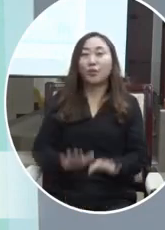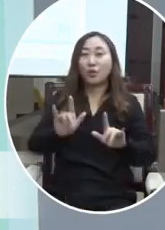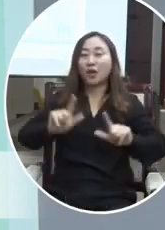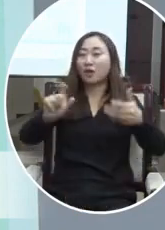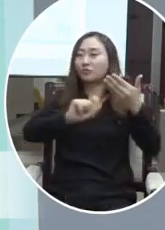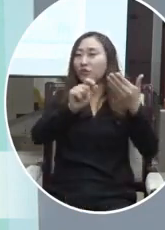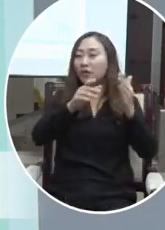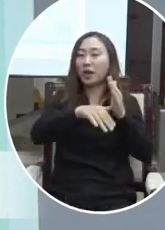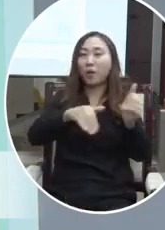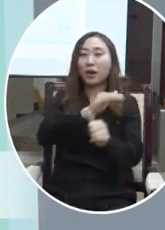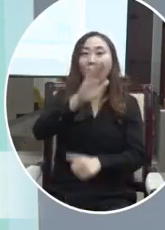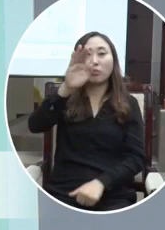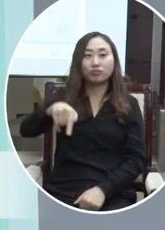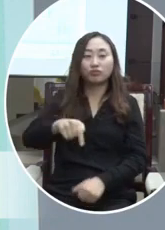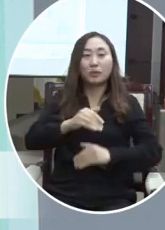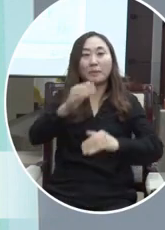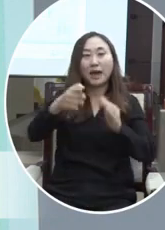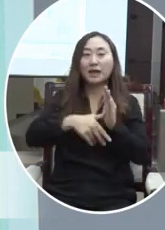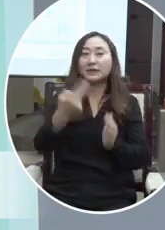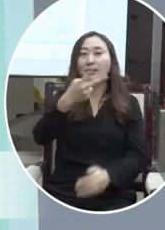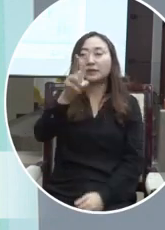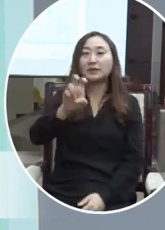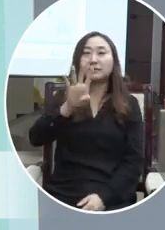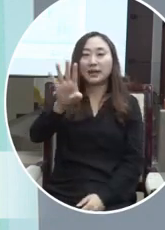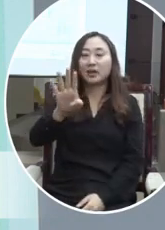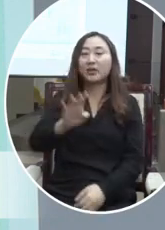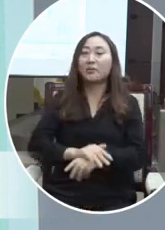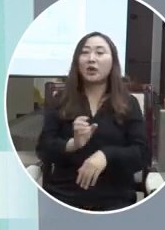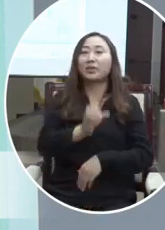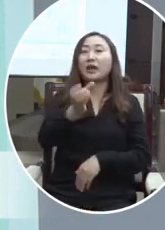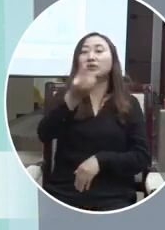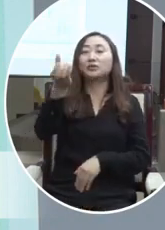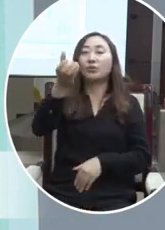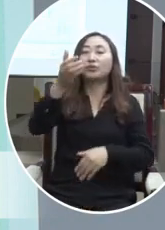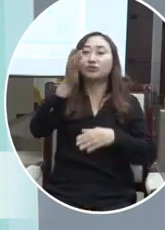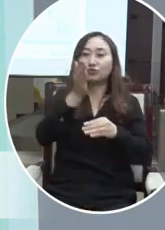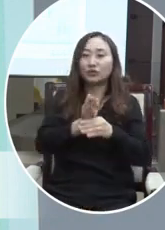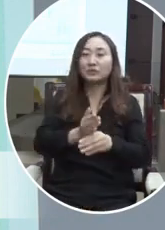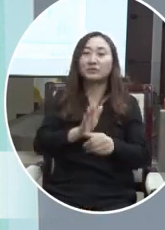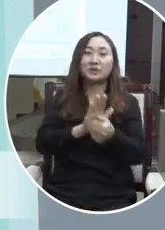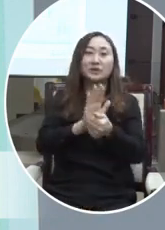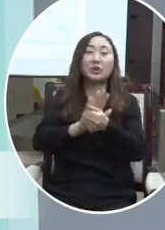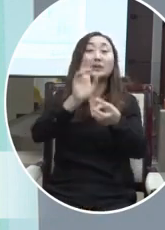탄소중립 추진단은 환경부가 진행한 2024년 탄소중립 지원센터 운영사업